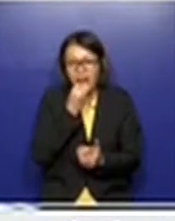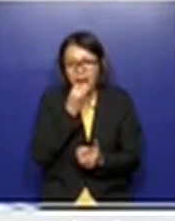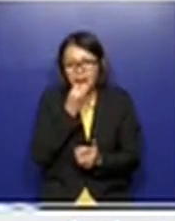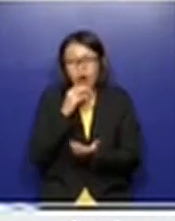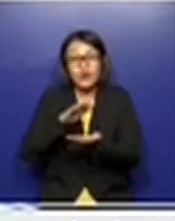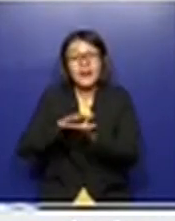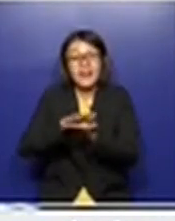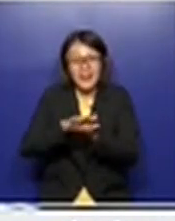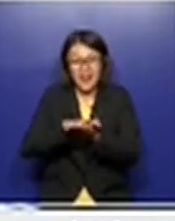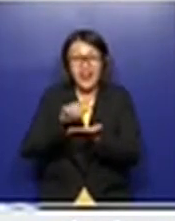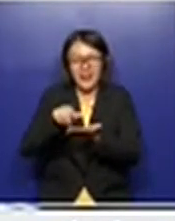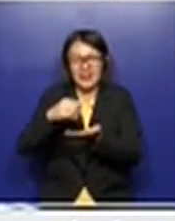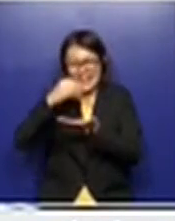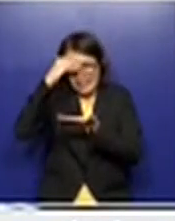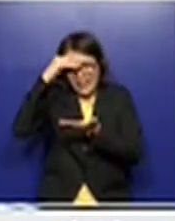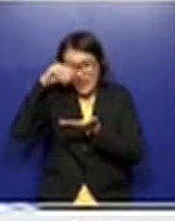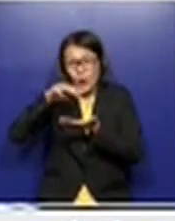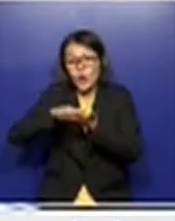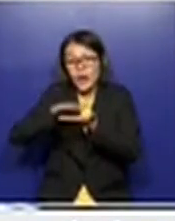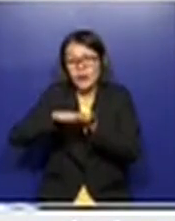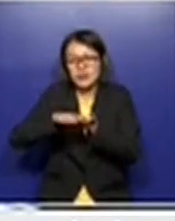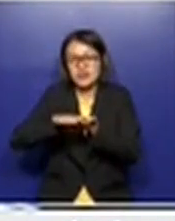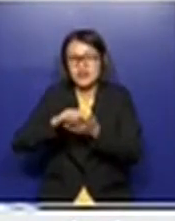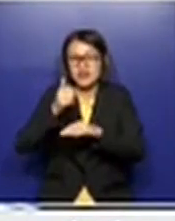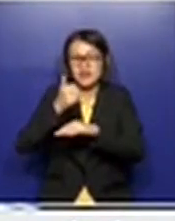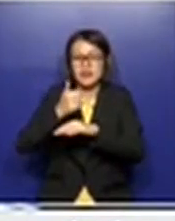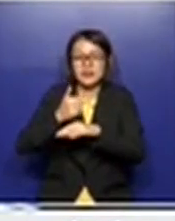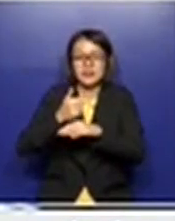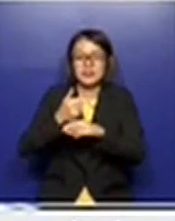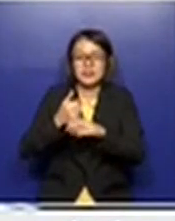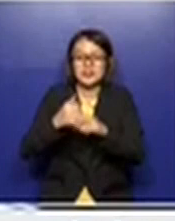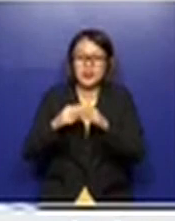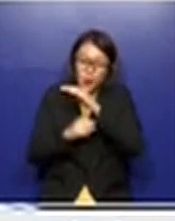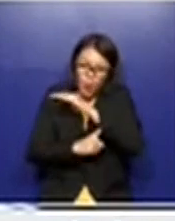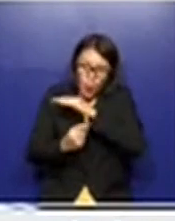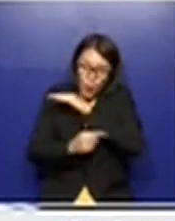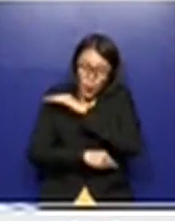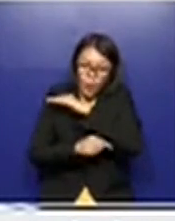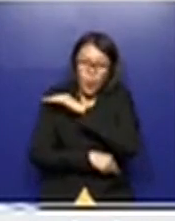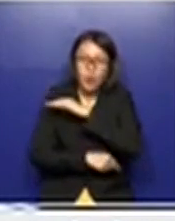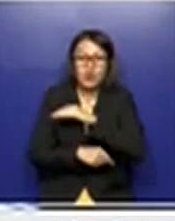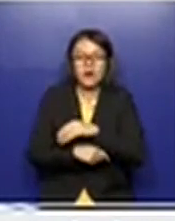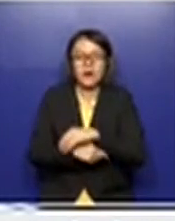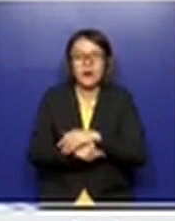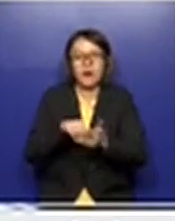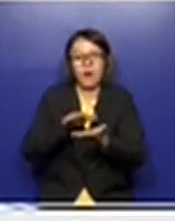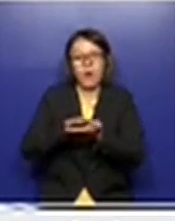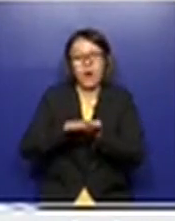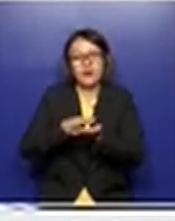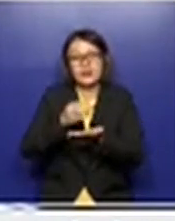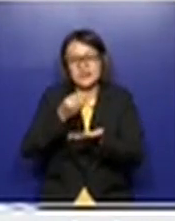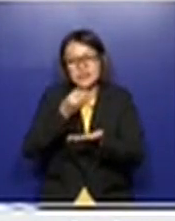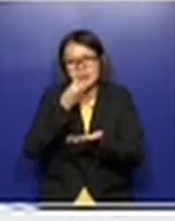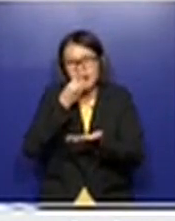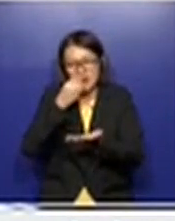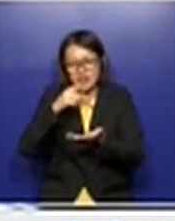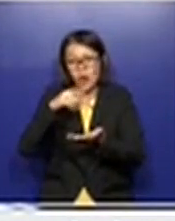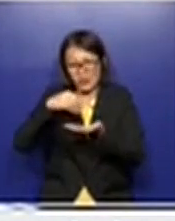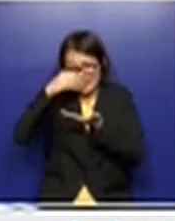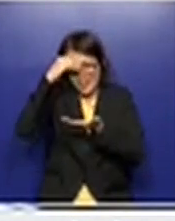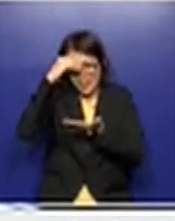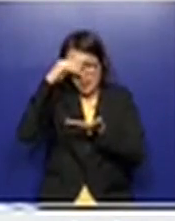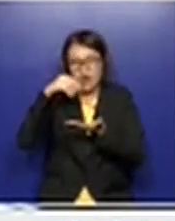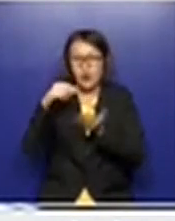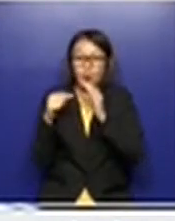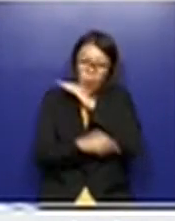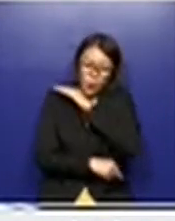เรื่องนี้ก็คือคนทำทุจริตเรื่องอื่นก็เลวร้ายอยู่แล้วแต่ว่าทำการทุจริตเรื่องอาหารนักเรียนเนี่ยมันเลวร้ายที่สุ